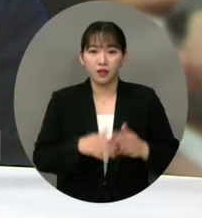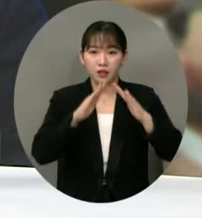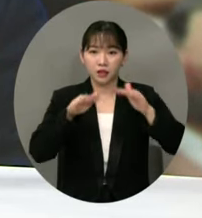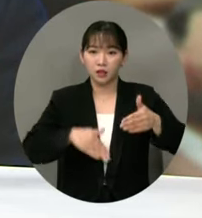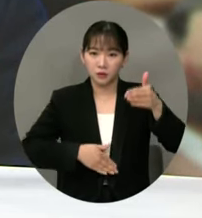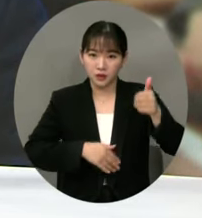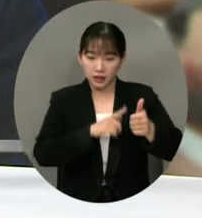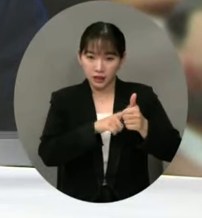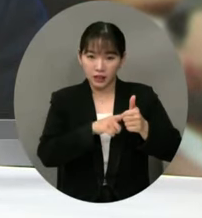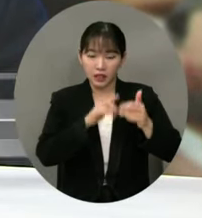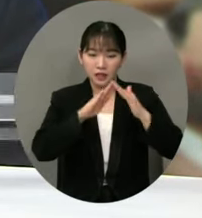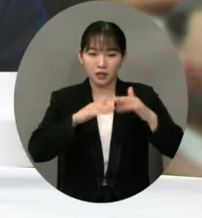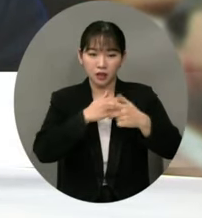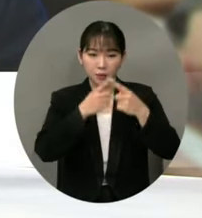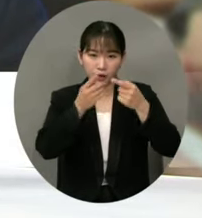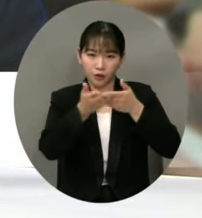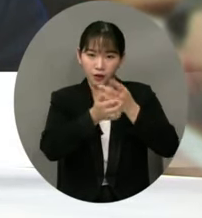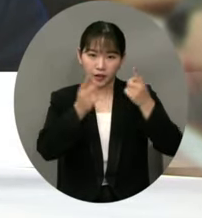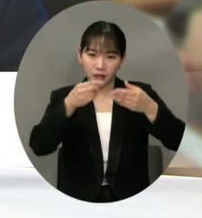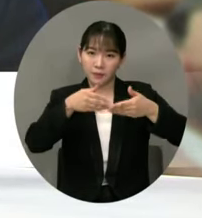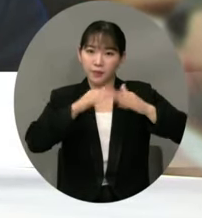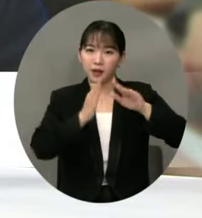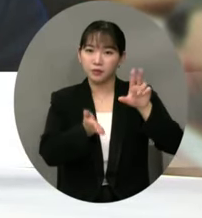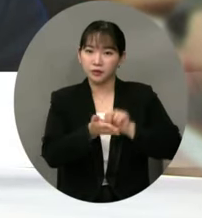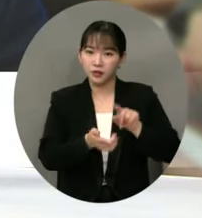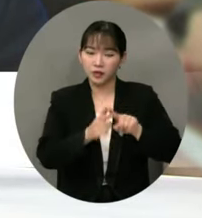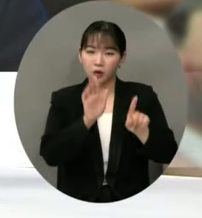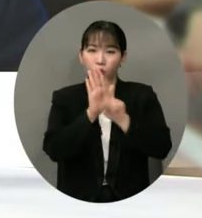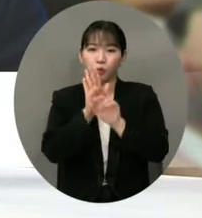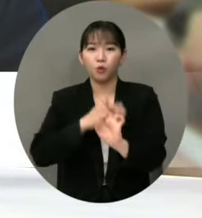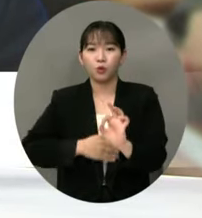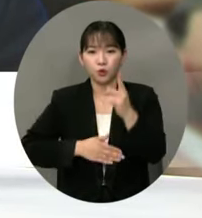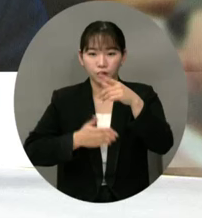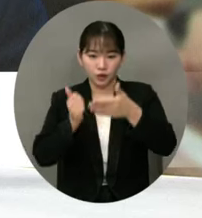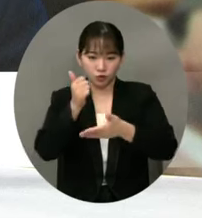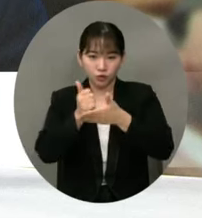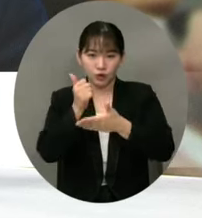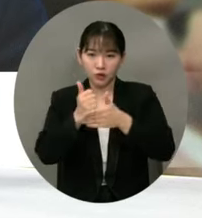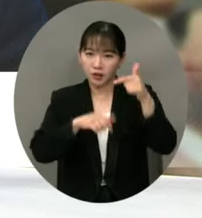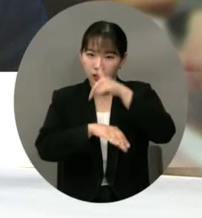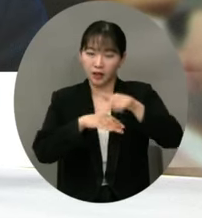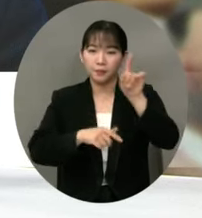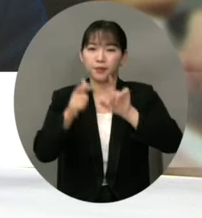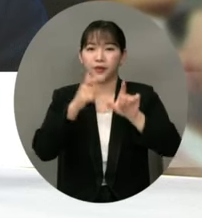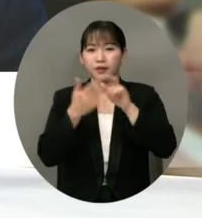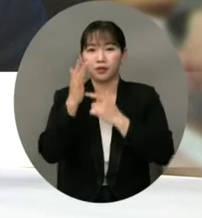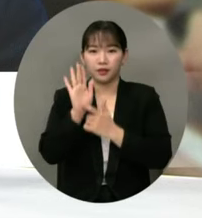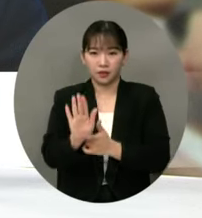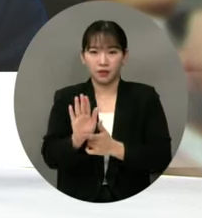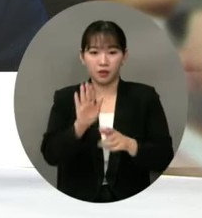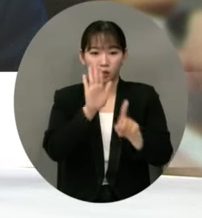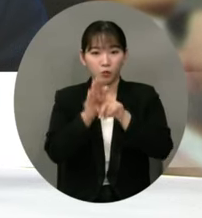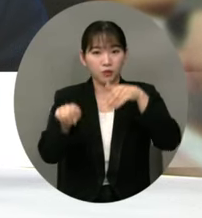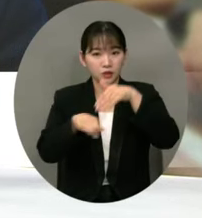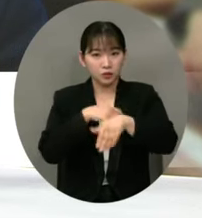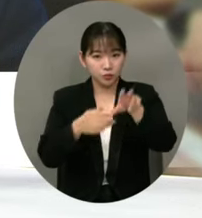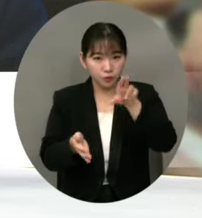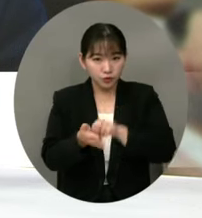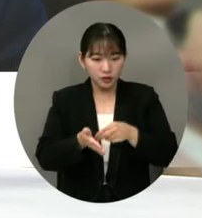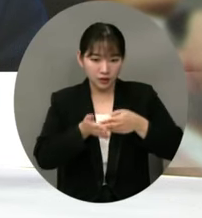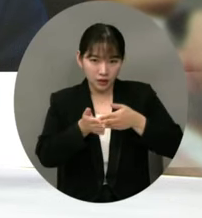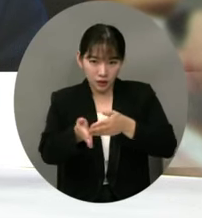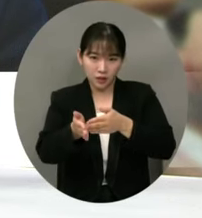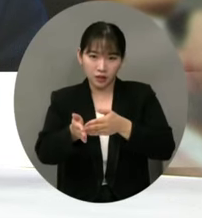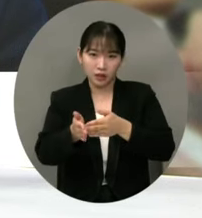김영록 전남지사가 전남의과대학 신설 문제에 대해서 공모를 통한 추천 방침을 재확인했습니다. 공모 방식의 문제를